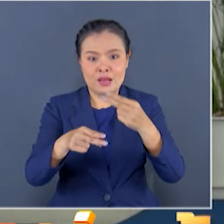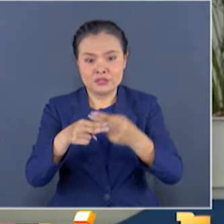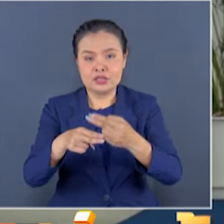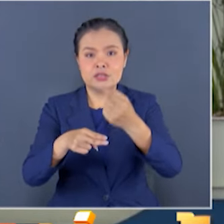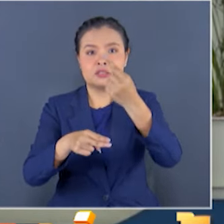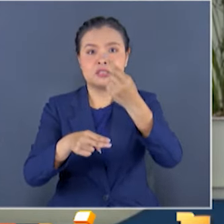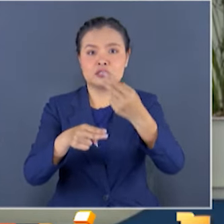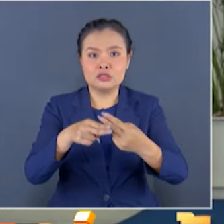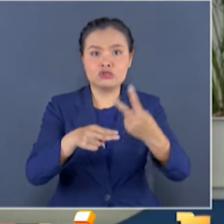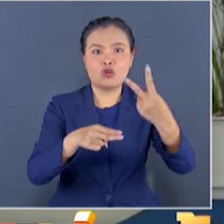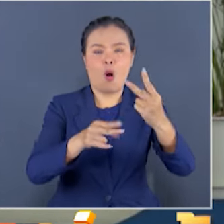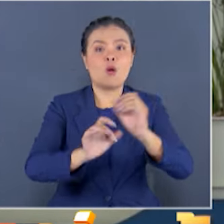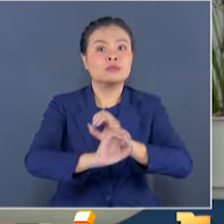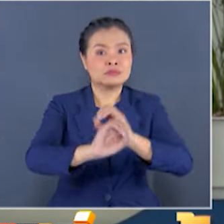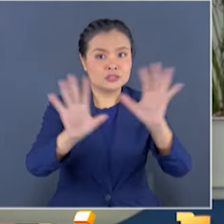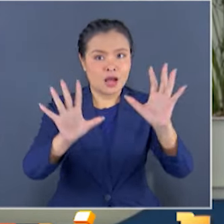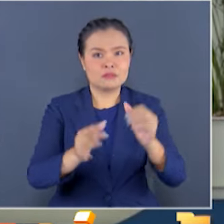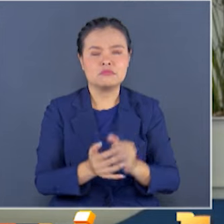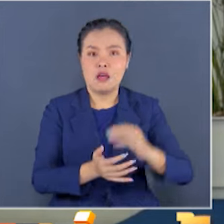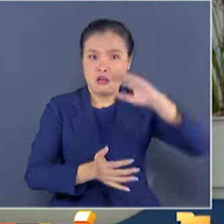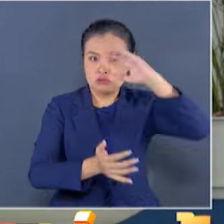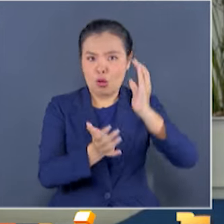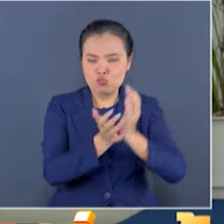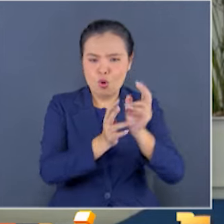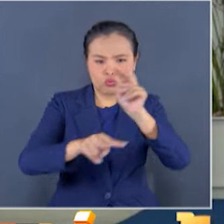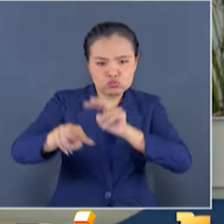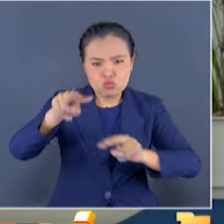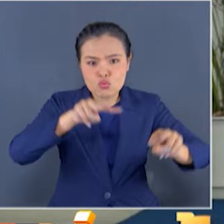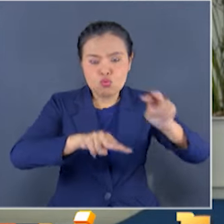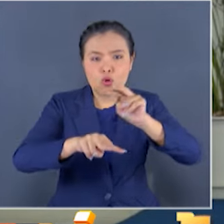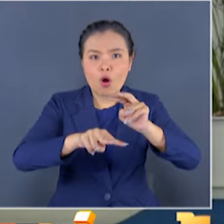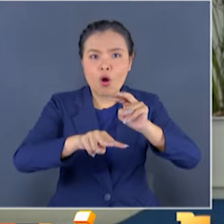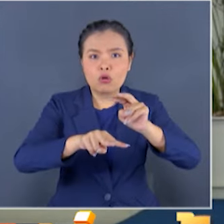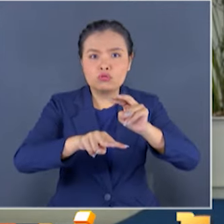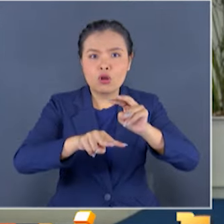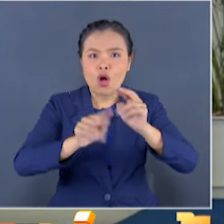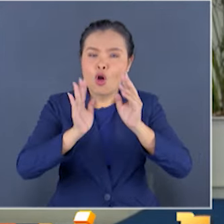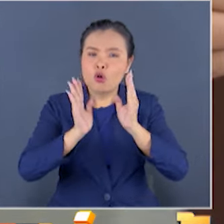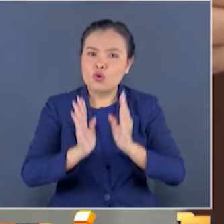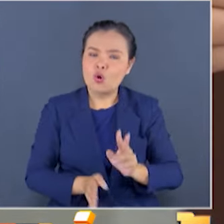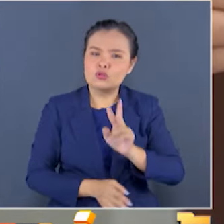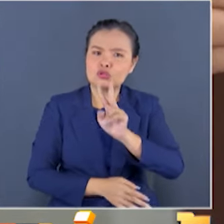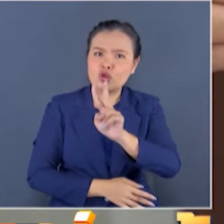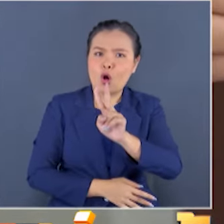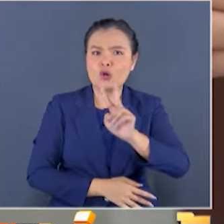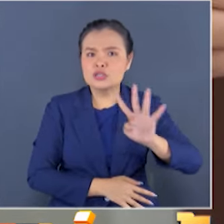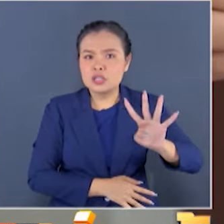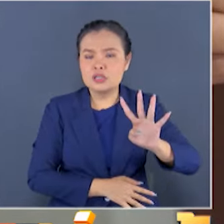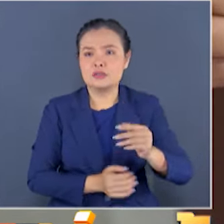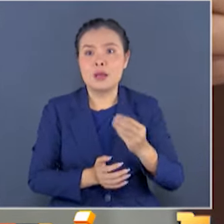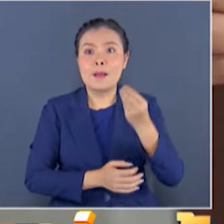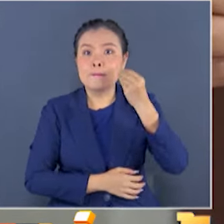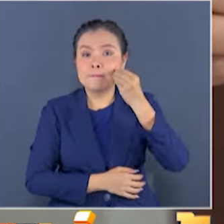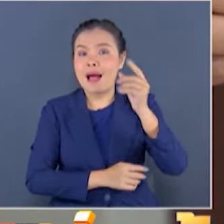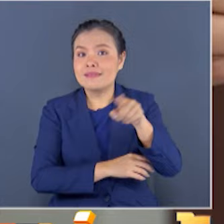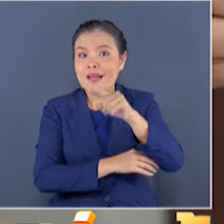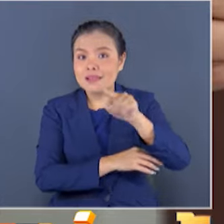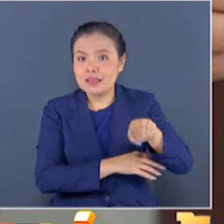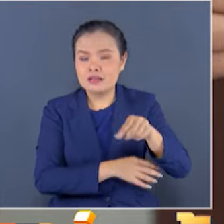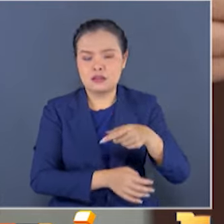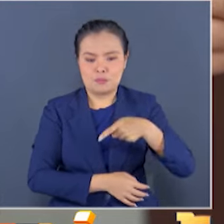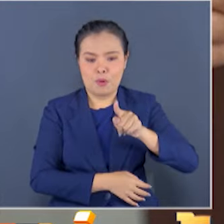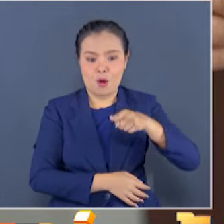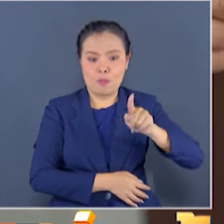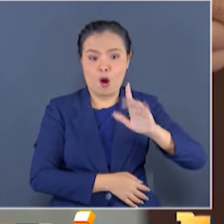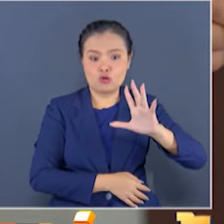กุลติดไว้ชัดเจนและมีตำรวจไปดูแลตลอดเวลา 2-4 นายด้วยเรื่องบ้านที่อังกฤษเนี่ยทราบว่าก่อนหน้านี้ปป